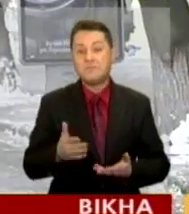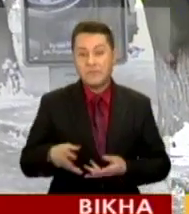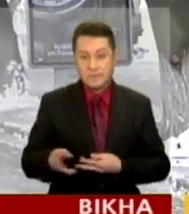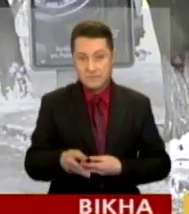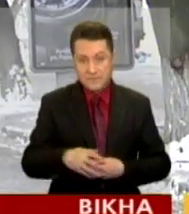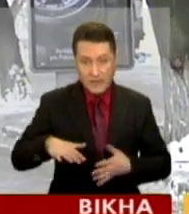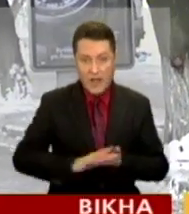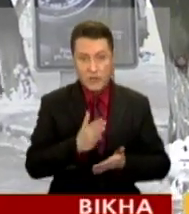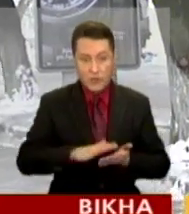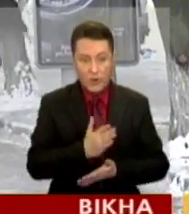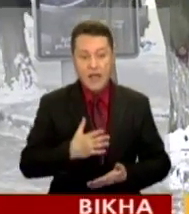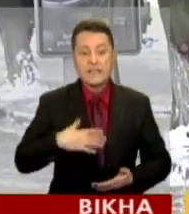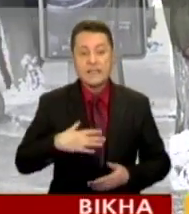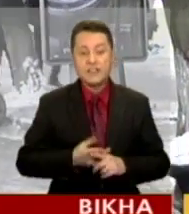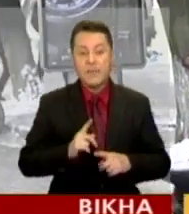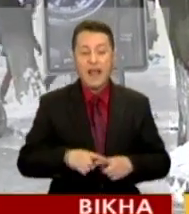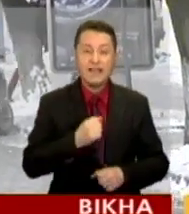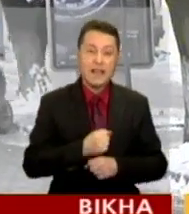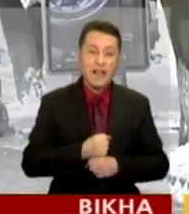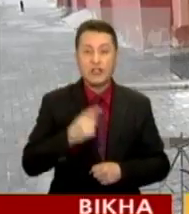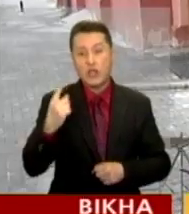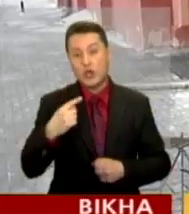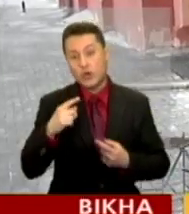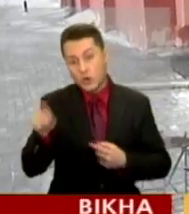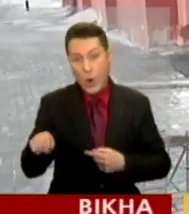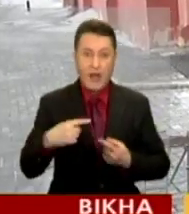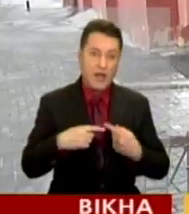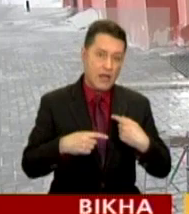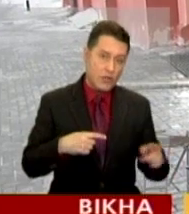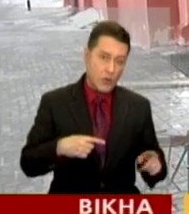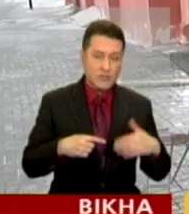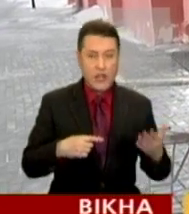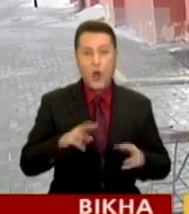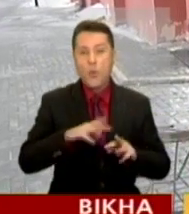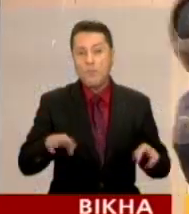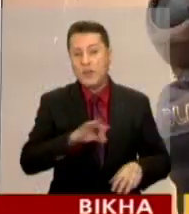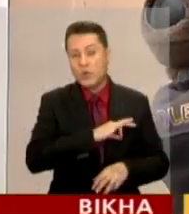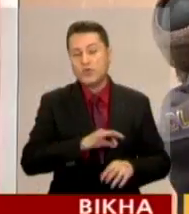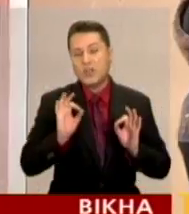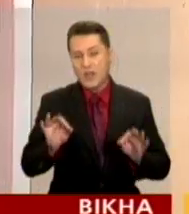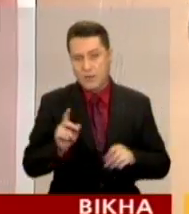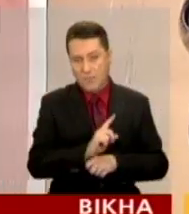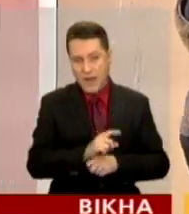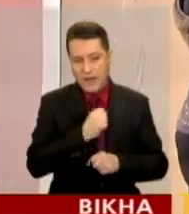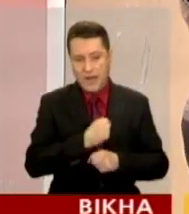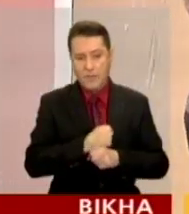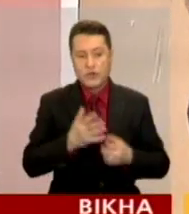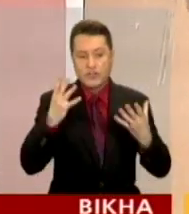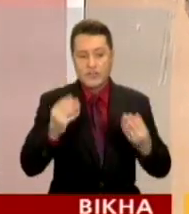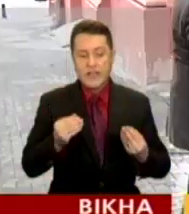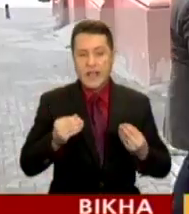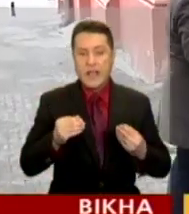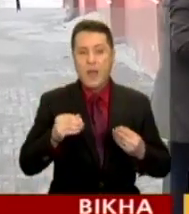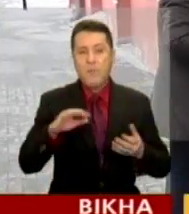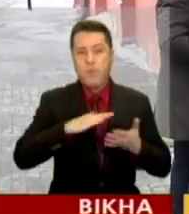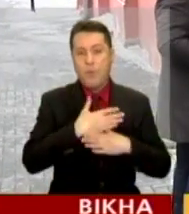дуже багато питань, зачем це робиться той і іншою стороною. В Мін'юсті вже нормальний робочий день. Працівник закриває побуті вікна фанерою.